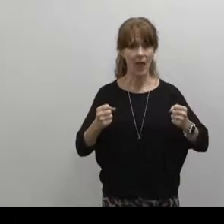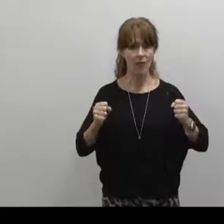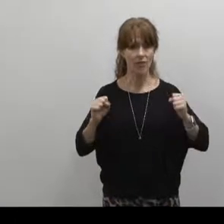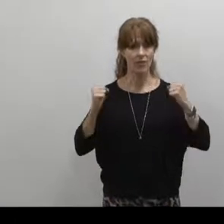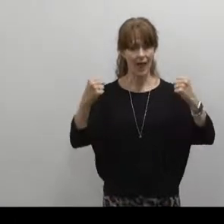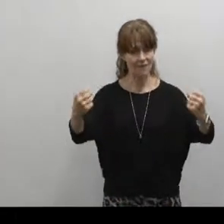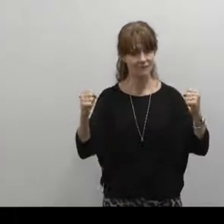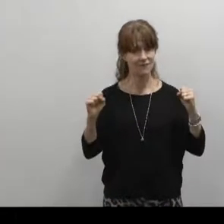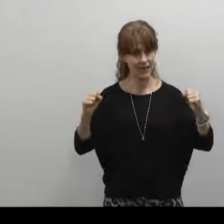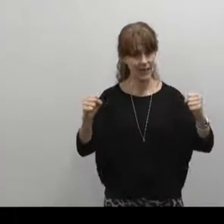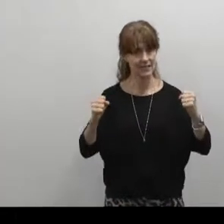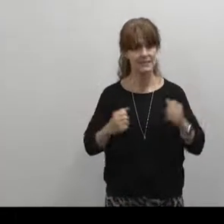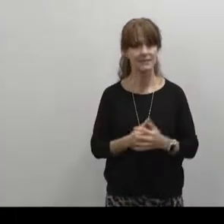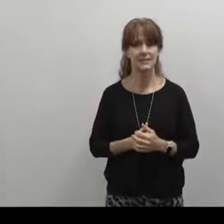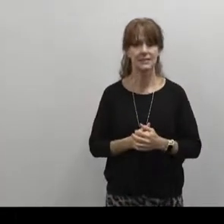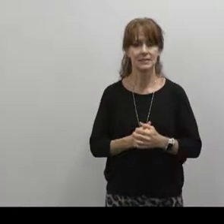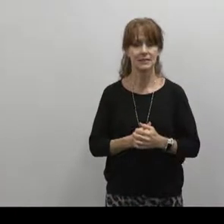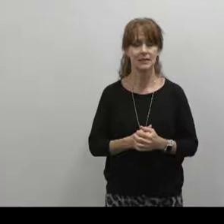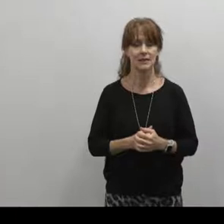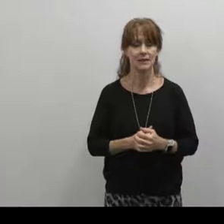tràn ông bì